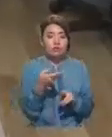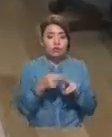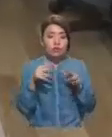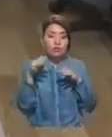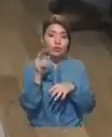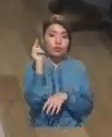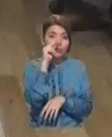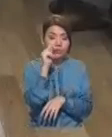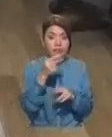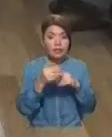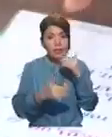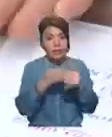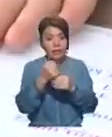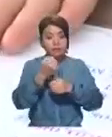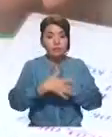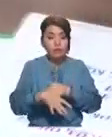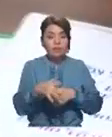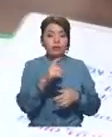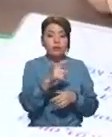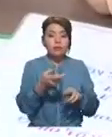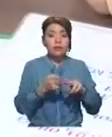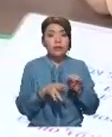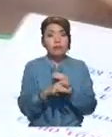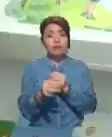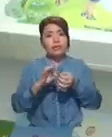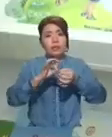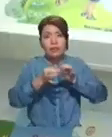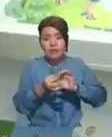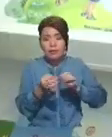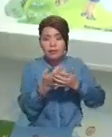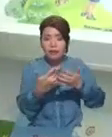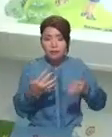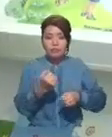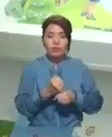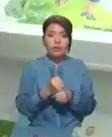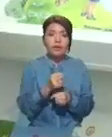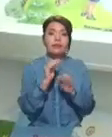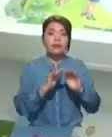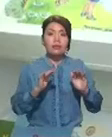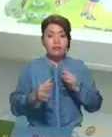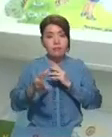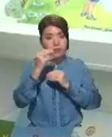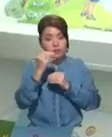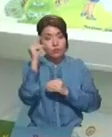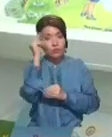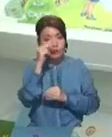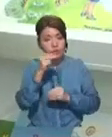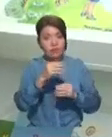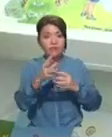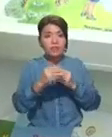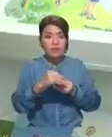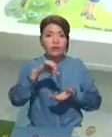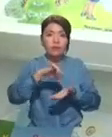оқиды. Оларды дамытып ортаға бейімдеу үшін жан жақты жұмыстар жасалуда. Бірге балалармен білім алады, бірге балалармен іс-шаралар